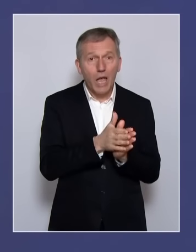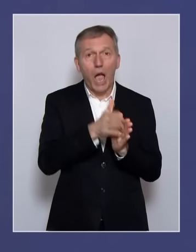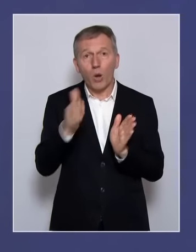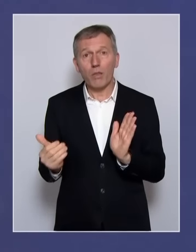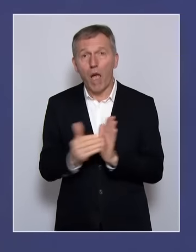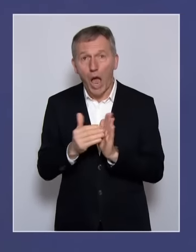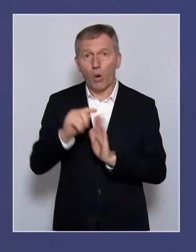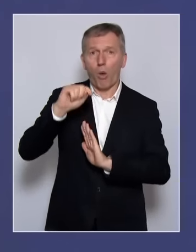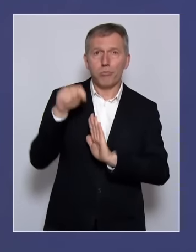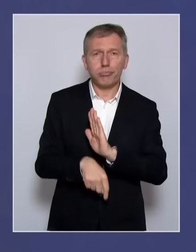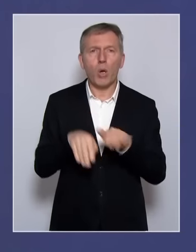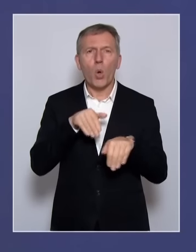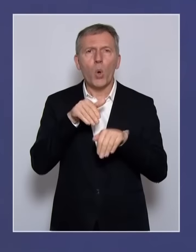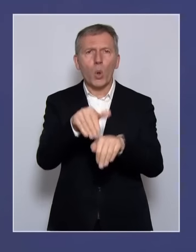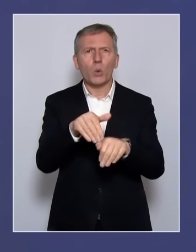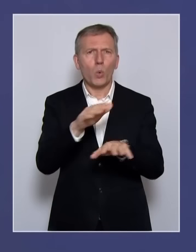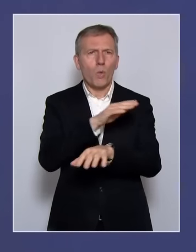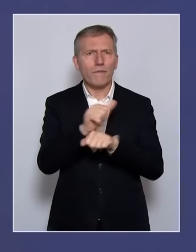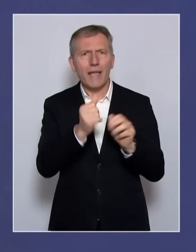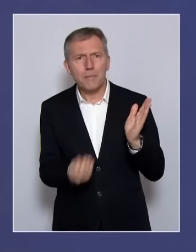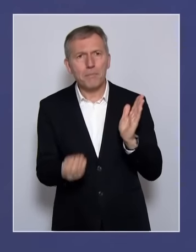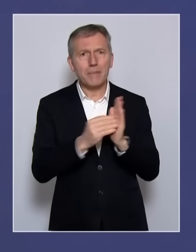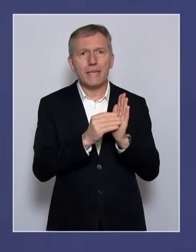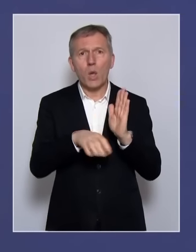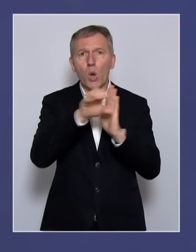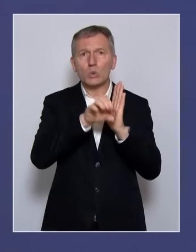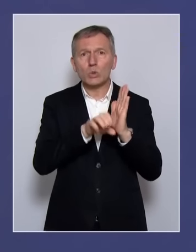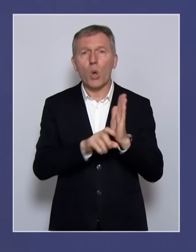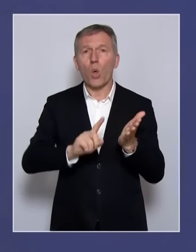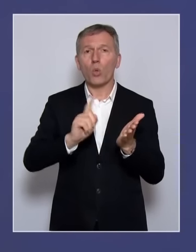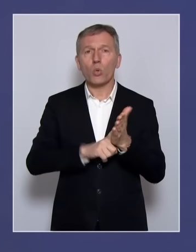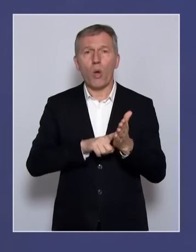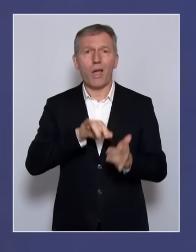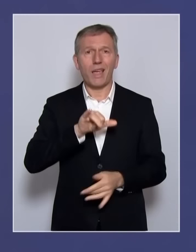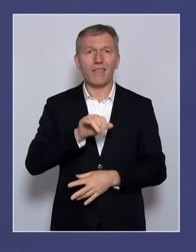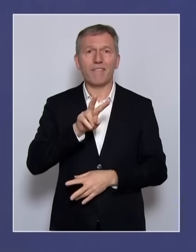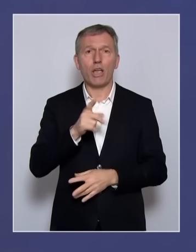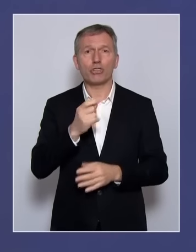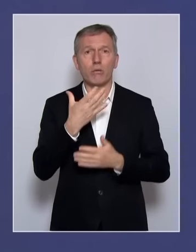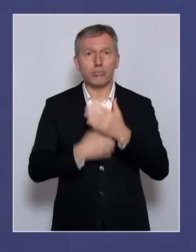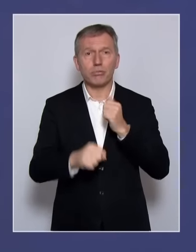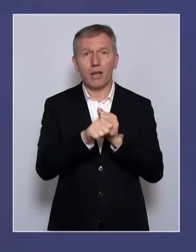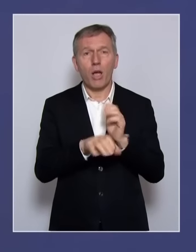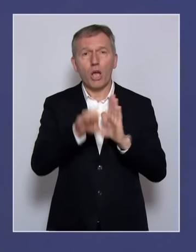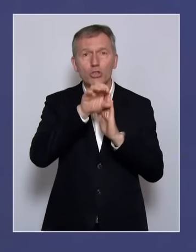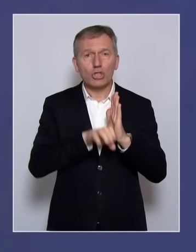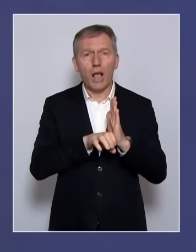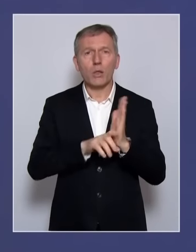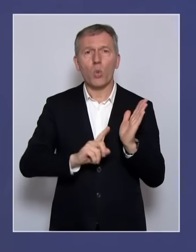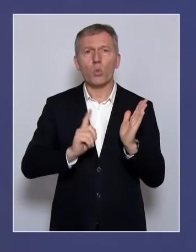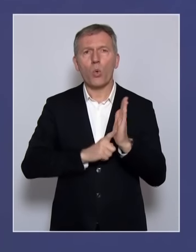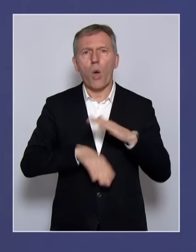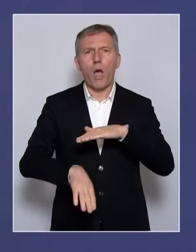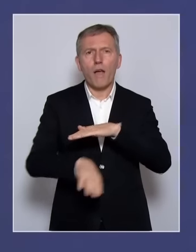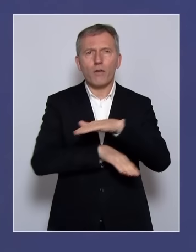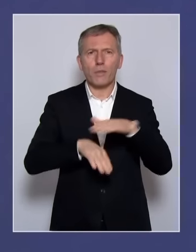-delà en inscrivant comme nous l'avons fait dans notre constitution le droit à l'interruption volontaire de grossesse dans la charte des droits fondamentaux